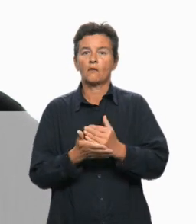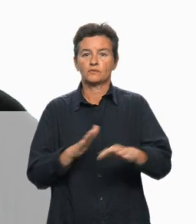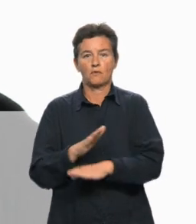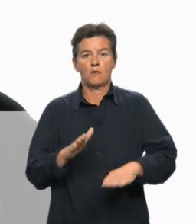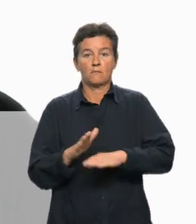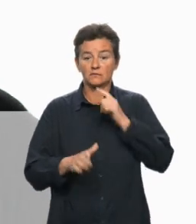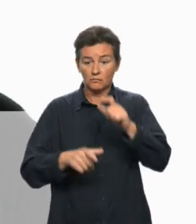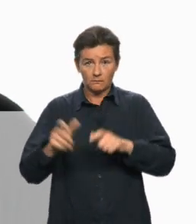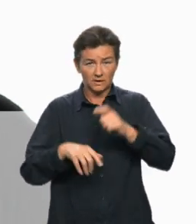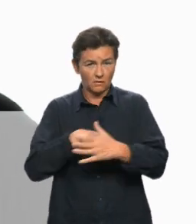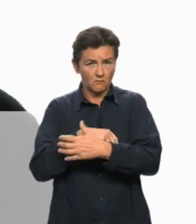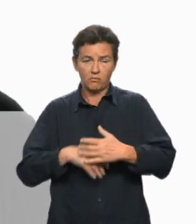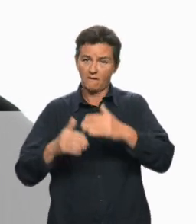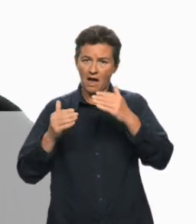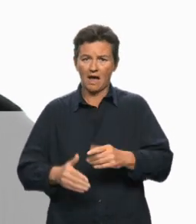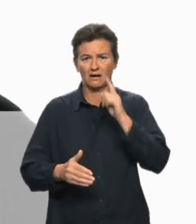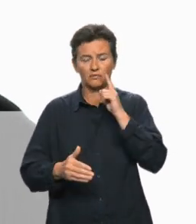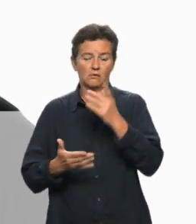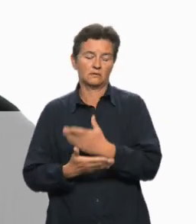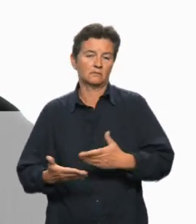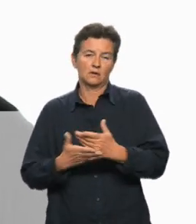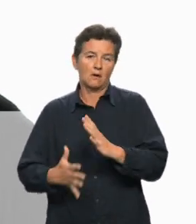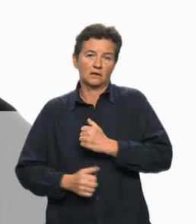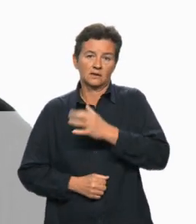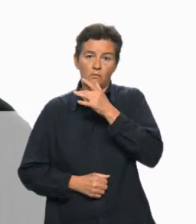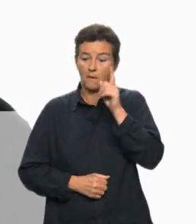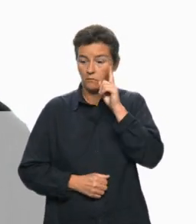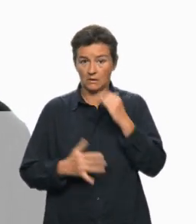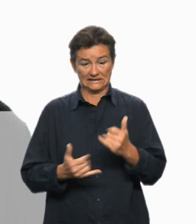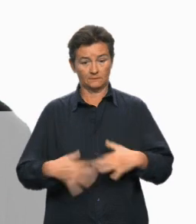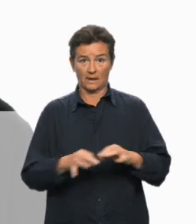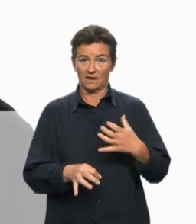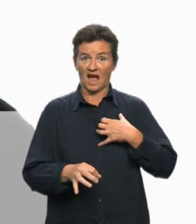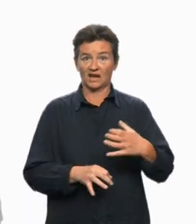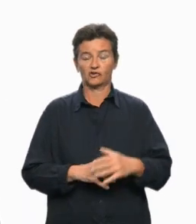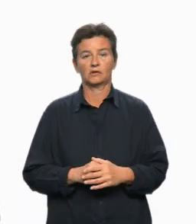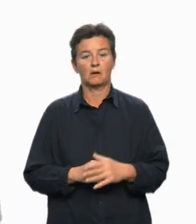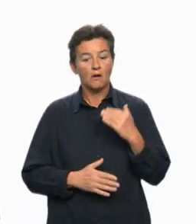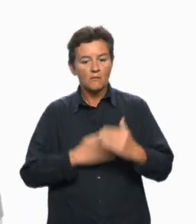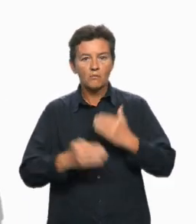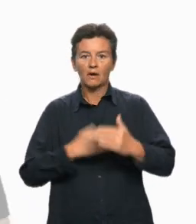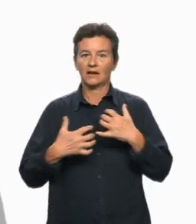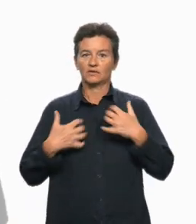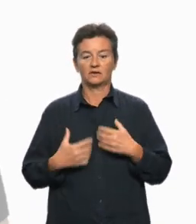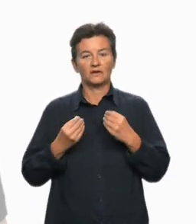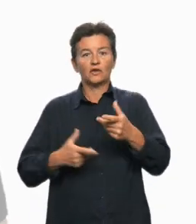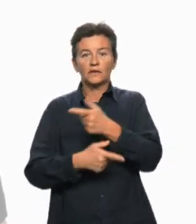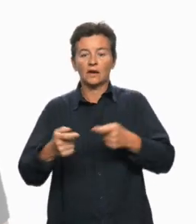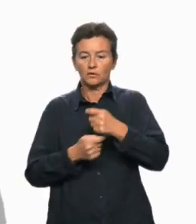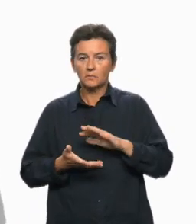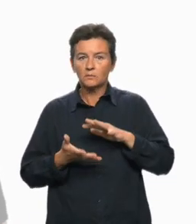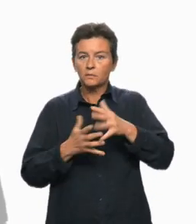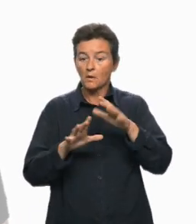pour sortir rapidement les plus précaires d'une situation inacceptable dans un pays aussi riche que le nôtre. Les progrès scientifiques transforment